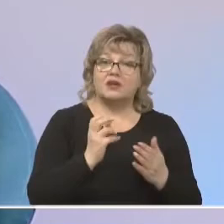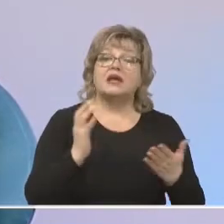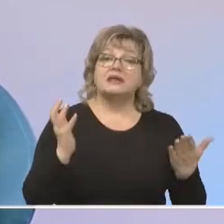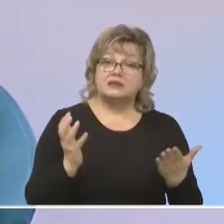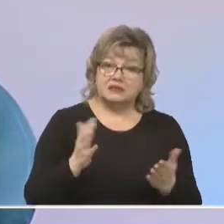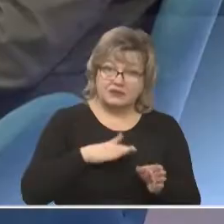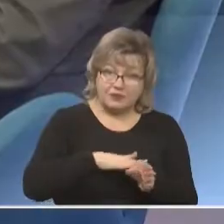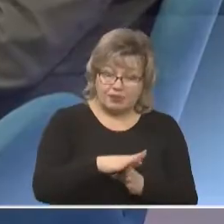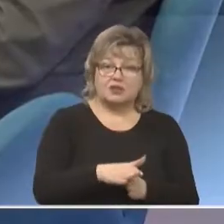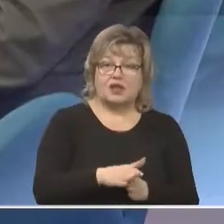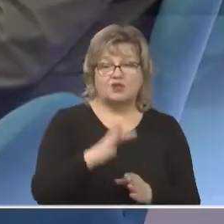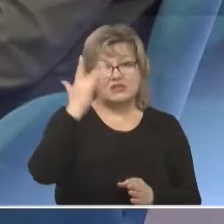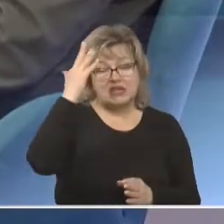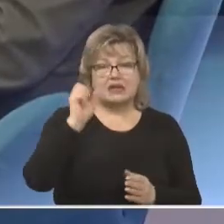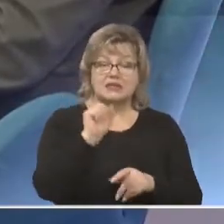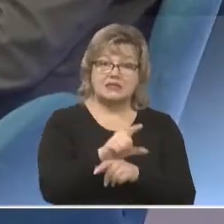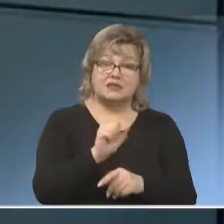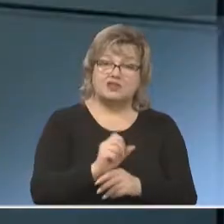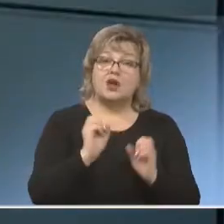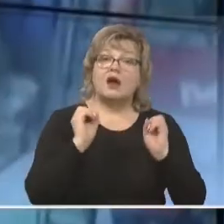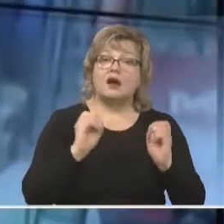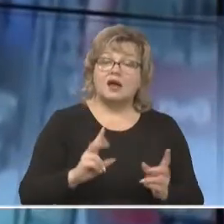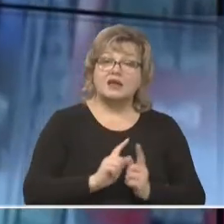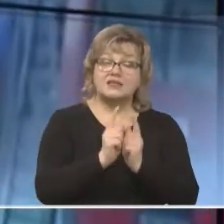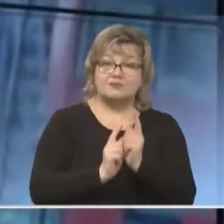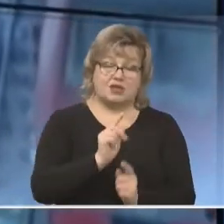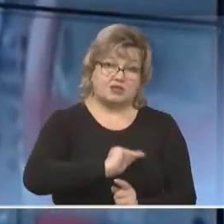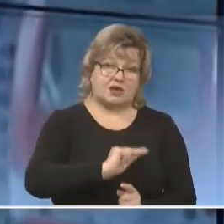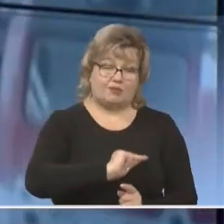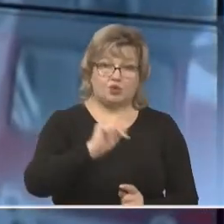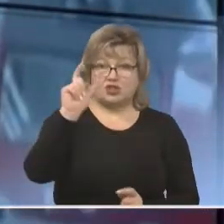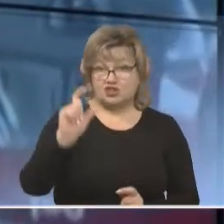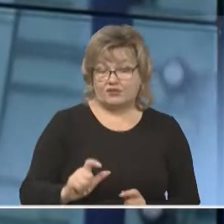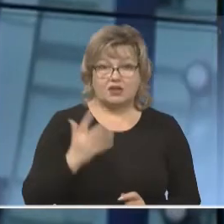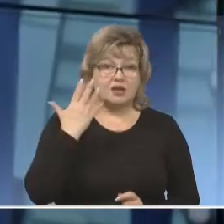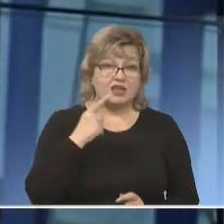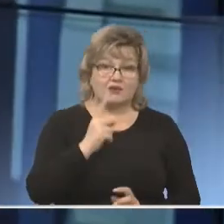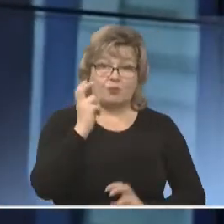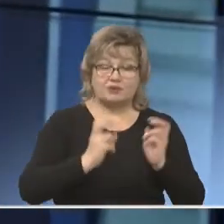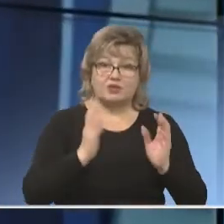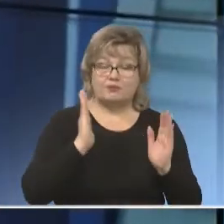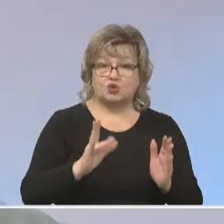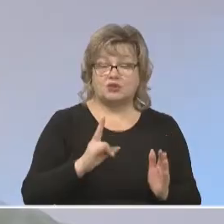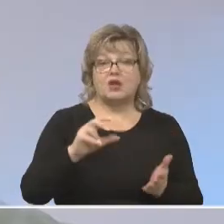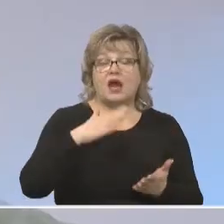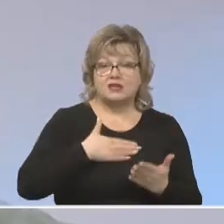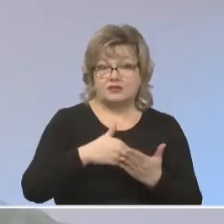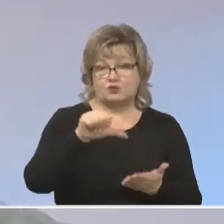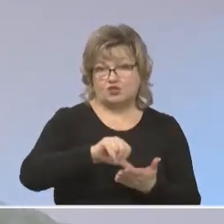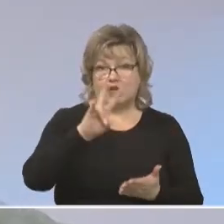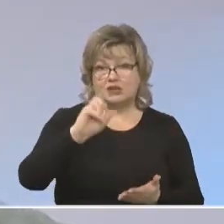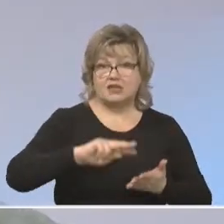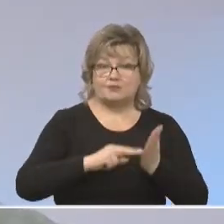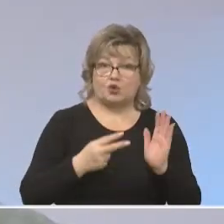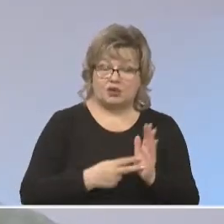поставленных целей и задач. Как изменится работа человека на своем рабочем месте, когда его предприятие станет активным участником нацпроекта? Ну, обычно